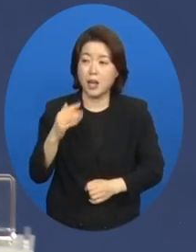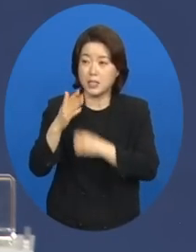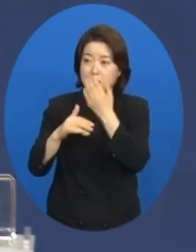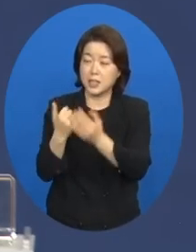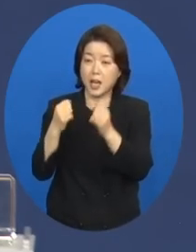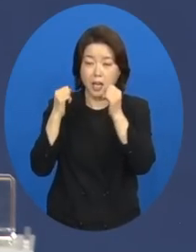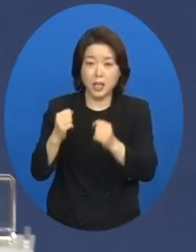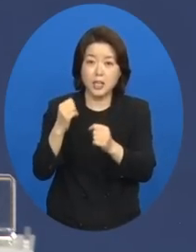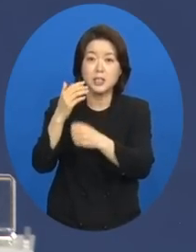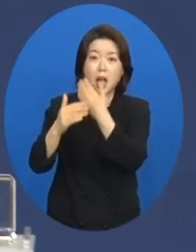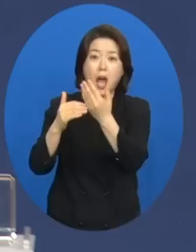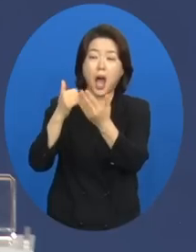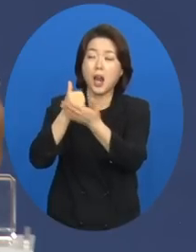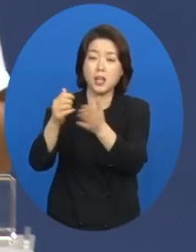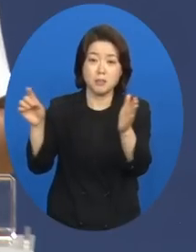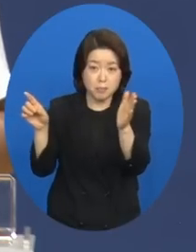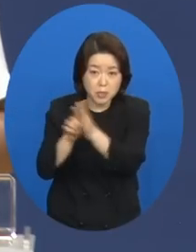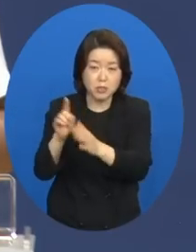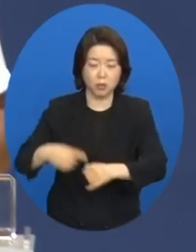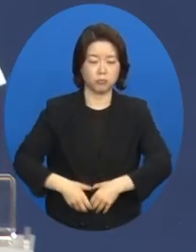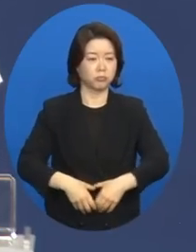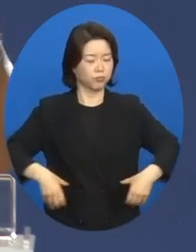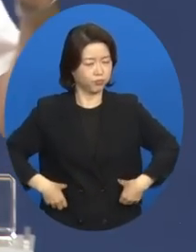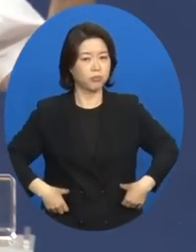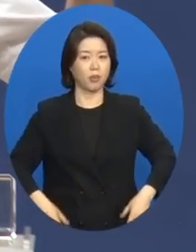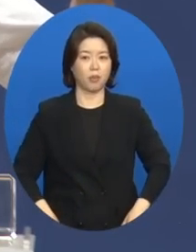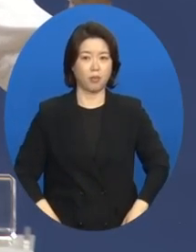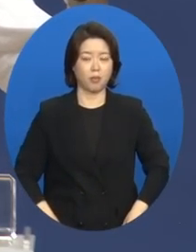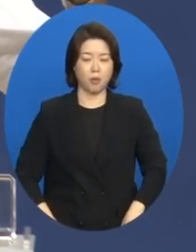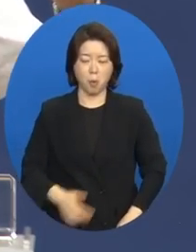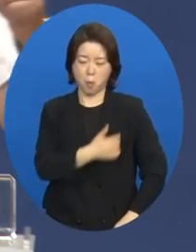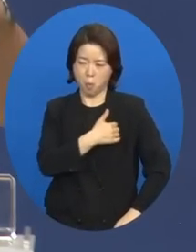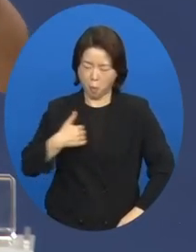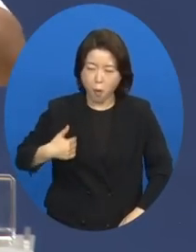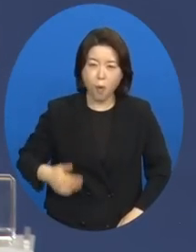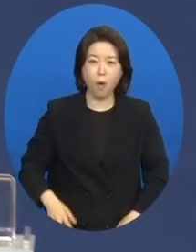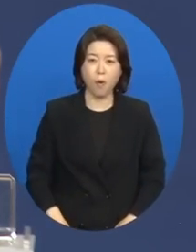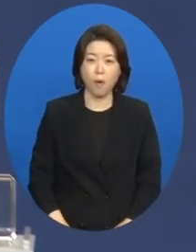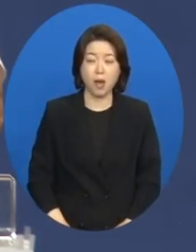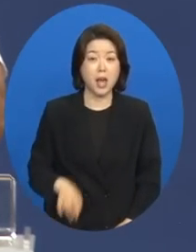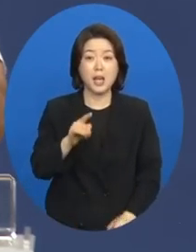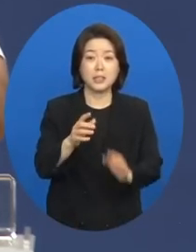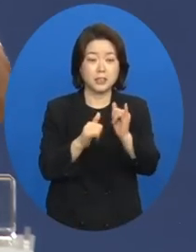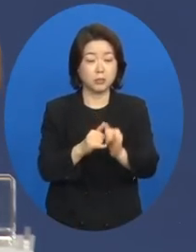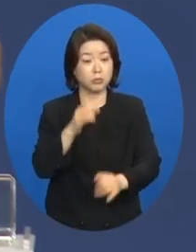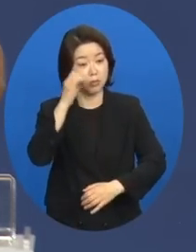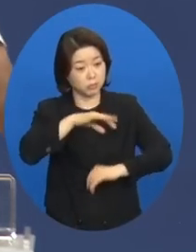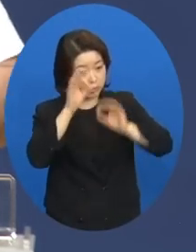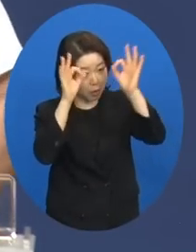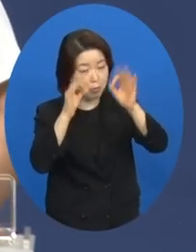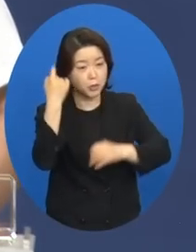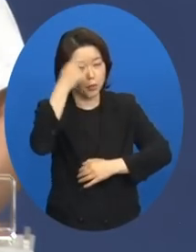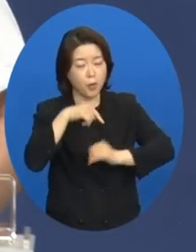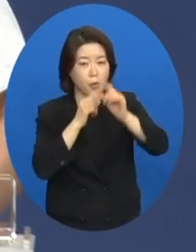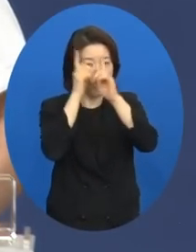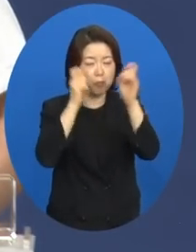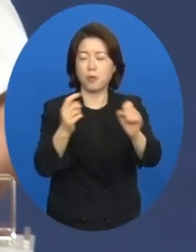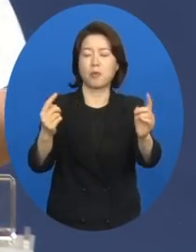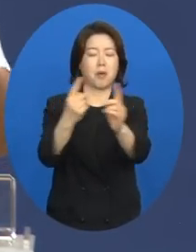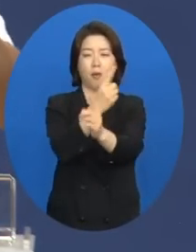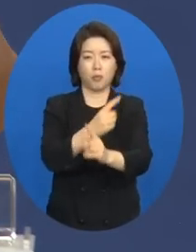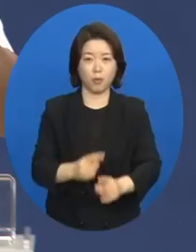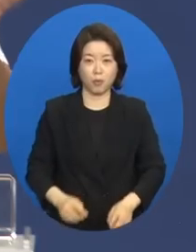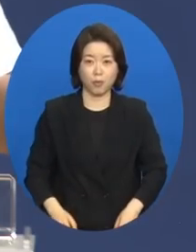하나님을 실제로 믿으니까 얼마나 담대하겠어요. 얼마나 든든하겠어요. 그런 사람 그냥 봐도 얼굴 표정에서 보러 달라지는